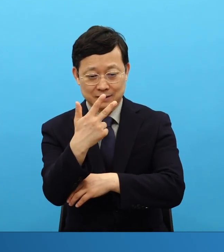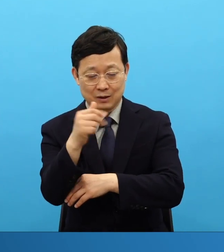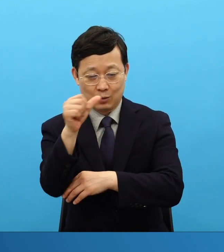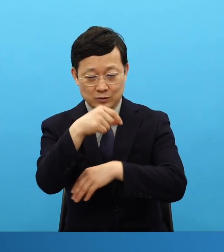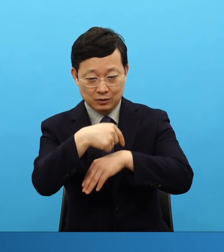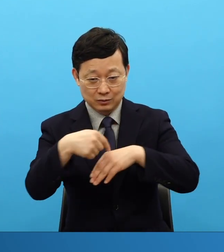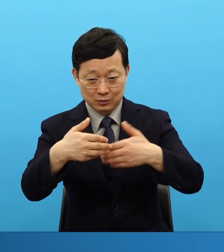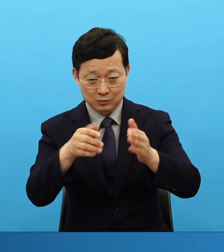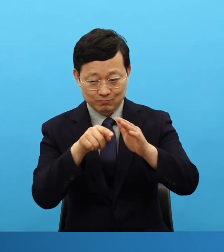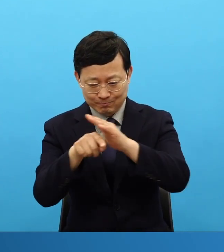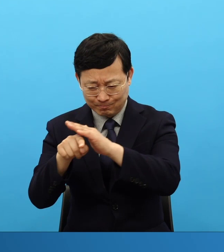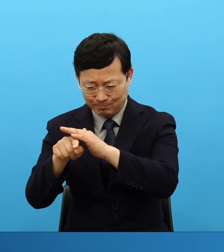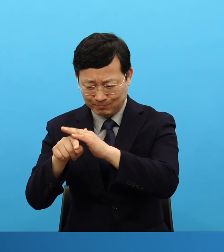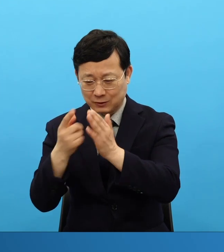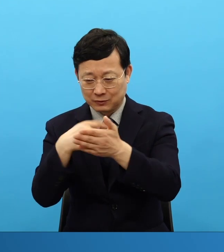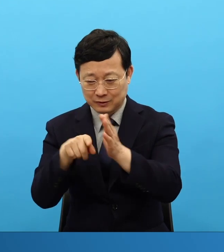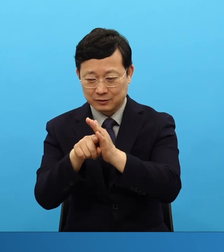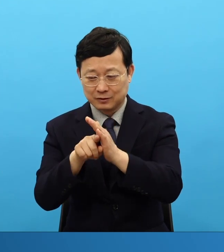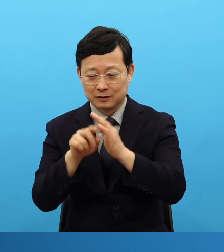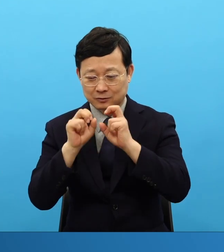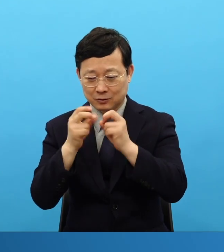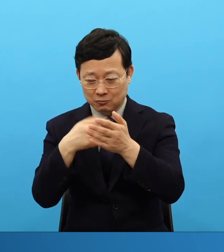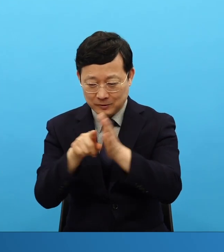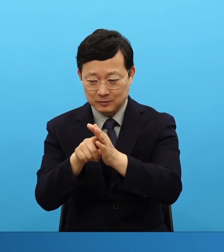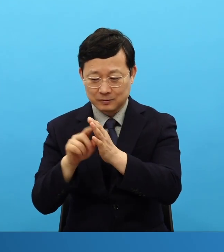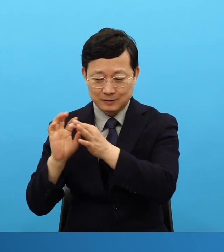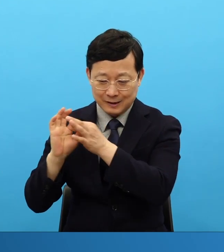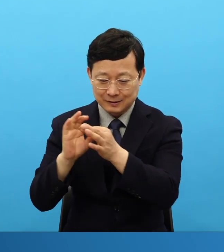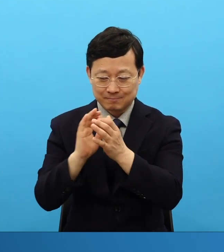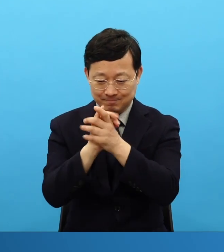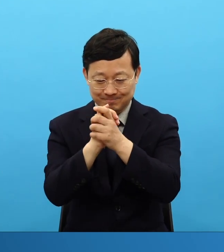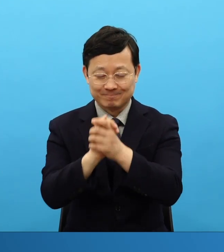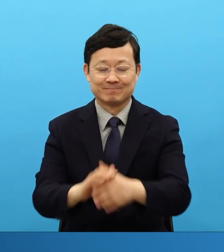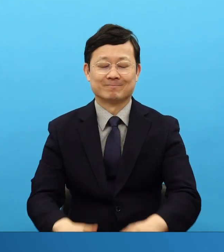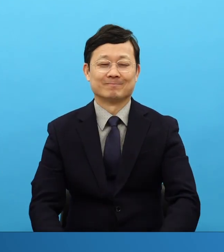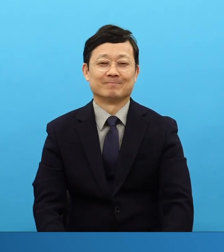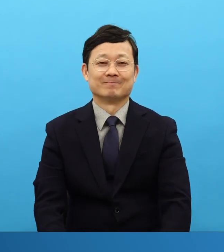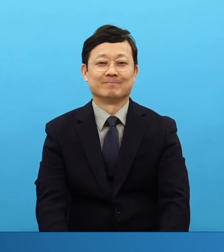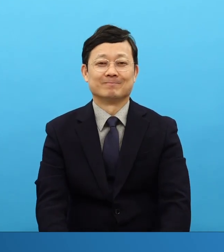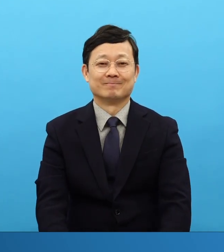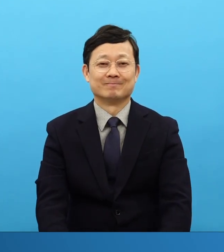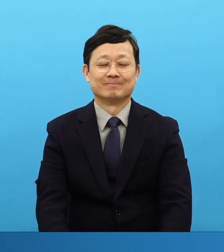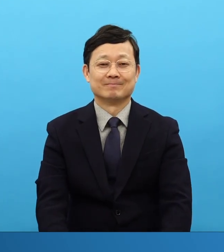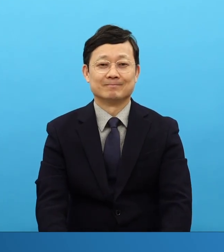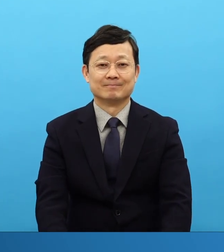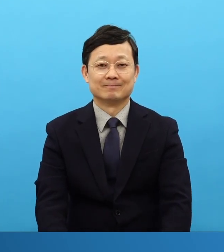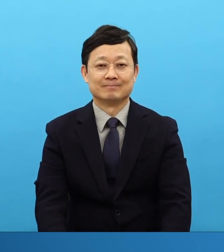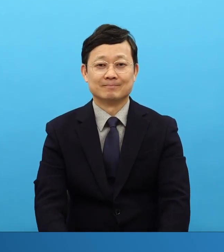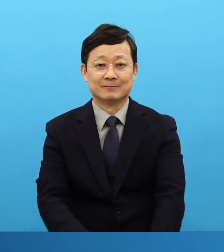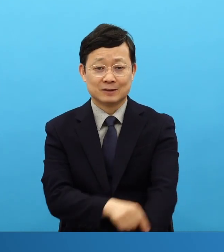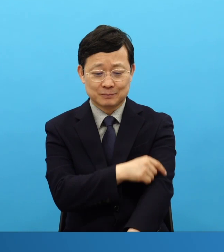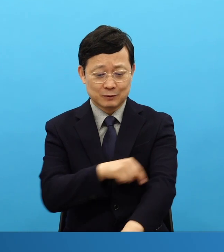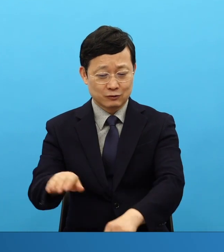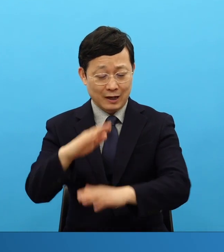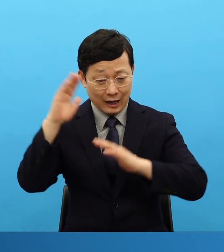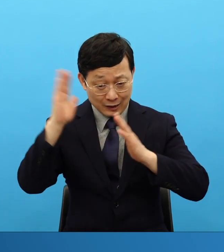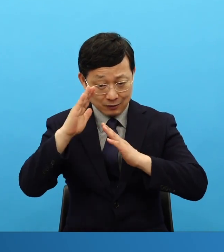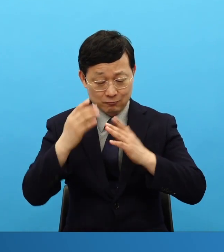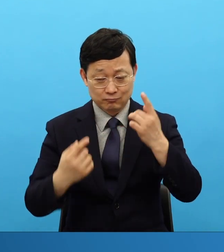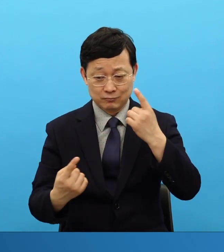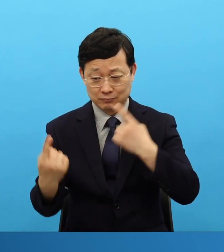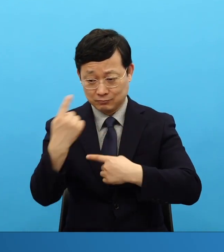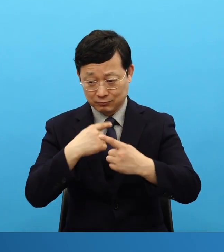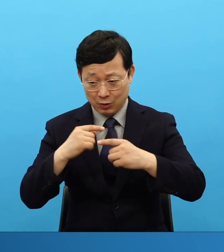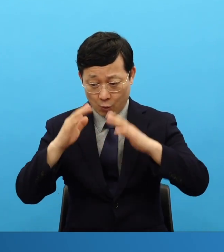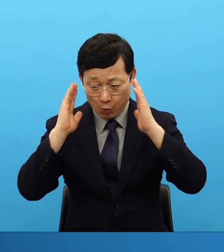위하여 기도하는 중에 있습니다. 237 5천 종족 복음화를 ために 祈っています. 특별히 우리 학교에 와 있는 20개 나라 50여